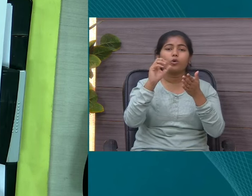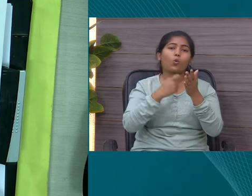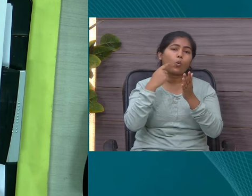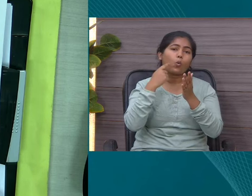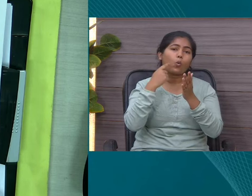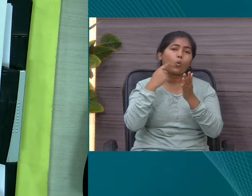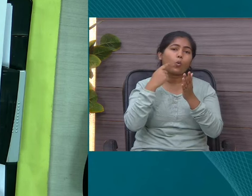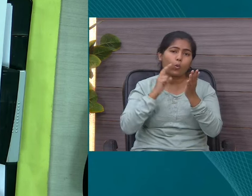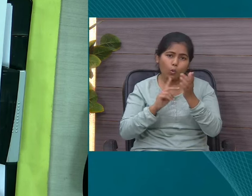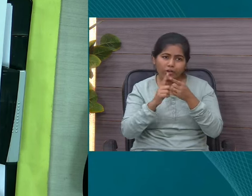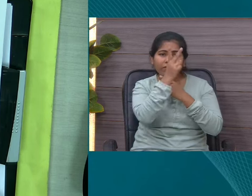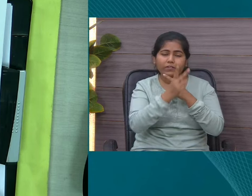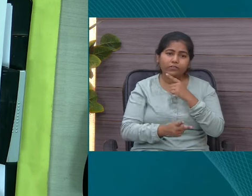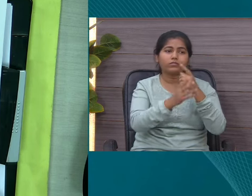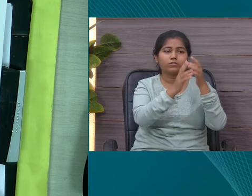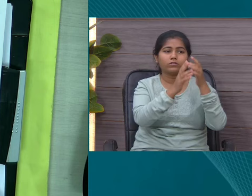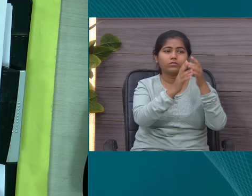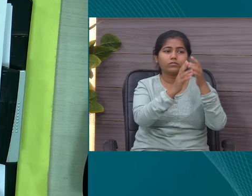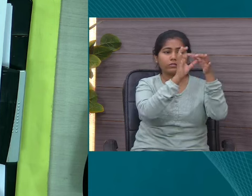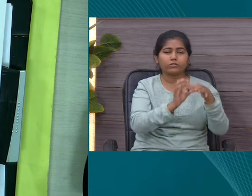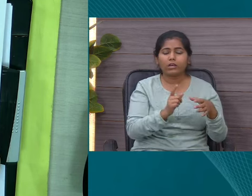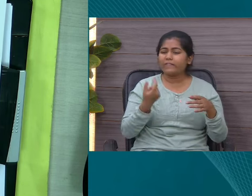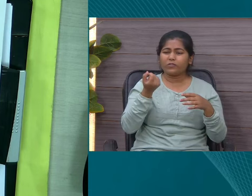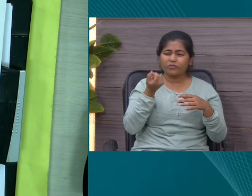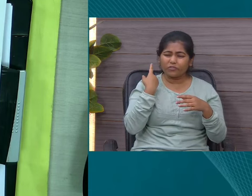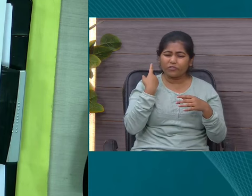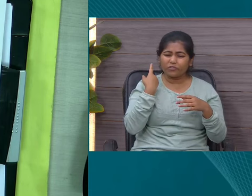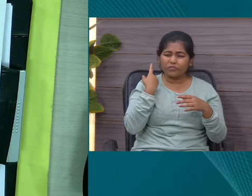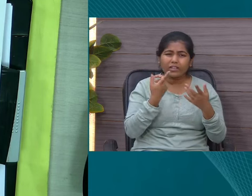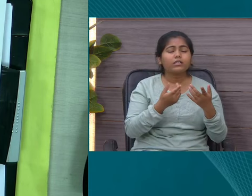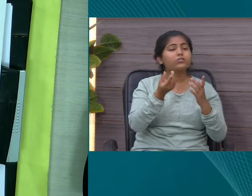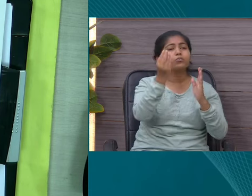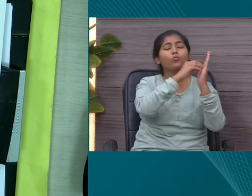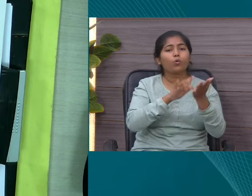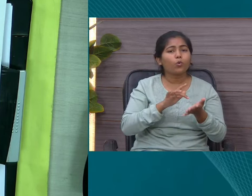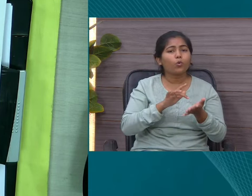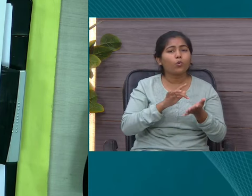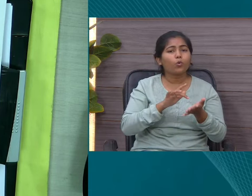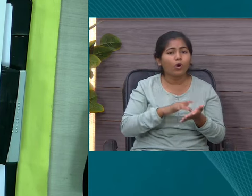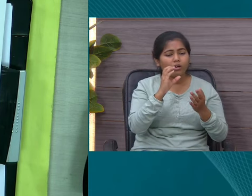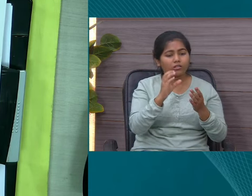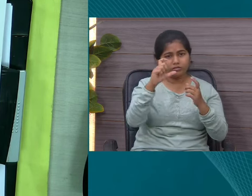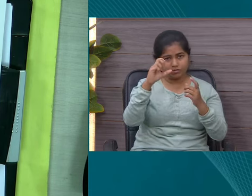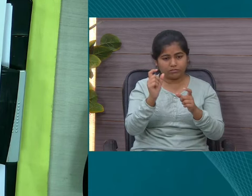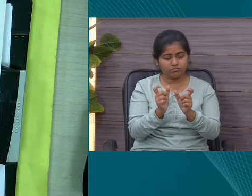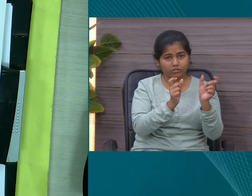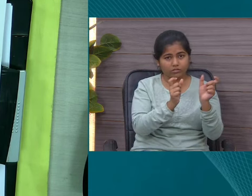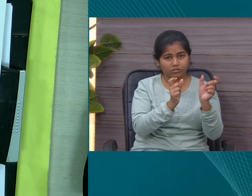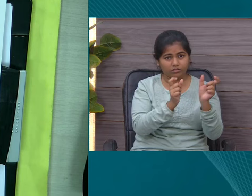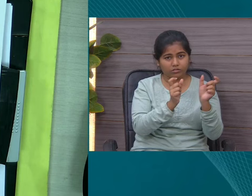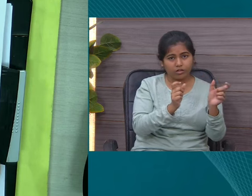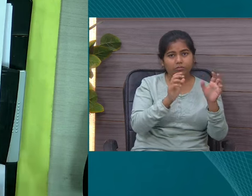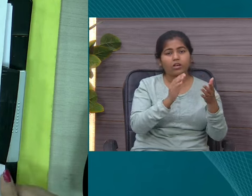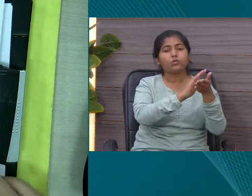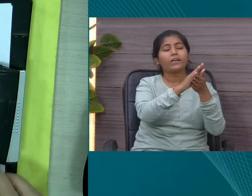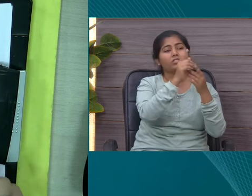अब वो ये समझ नहीं पाए एग्जैक्टली कि हाइड्रोजन को मैं यहाँ रखूँ या यहाँ रखूँ फ्लोरीन क्लोरीन के साथ रखूँ, तो हाइड्रोजन की पोजीशन